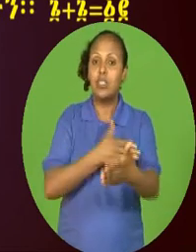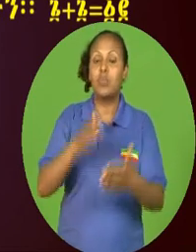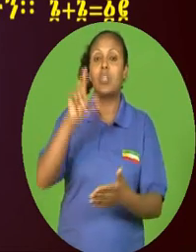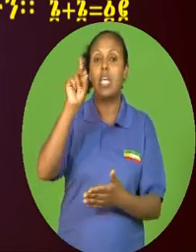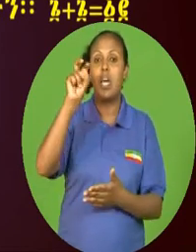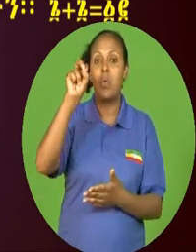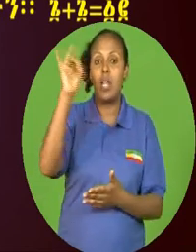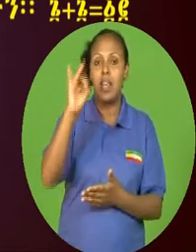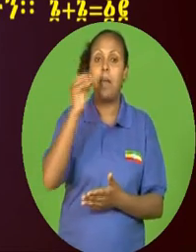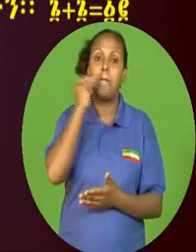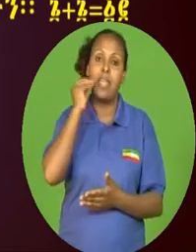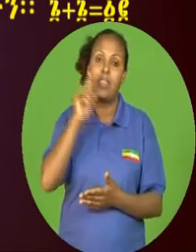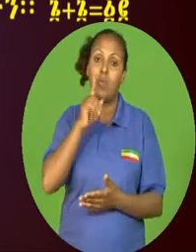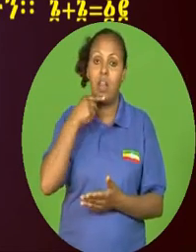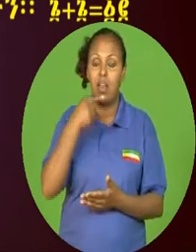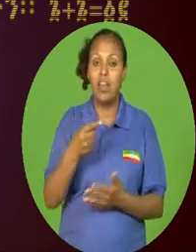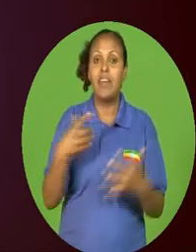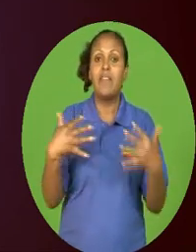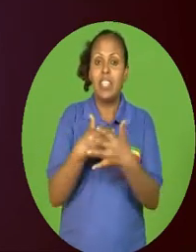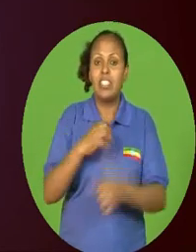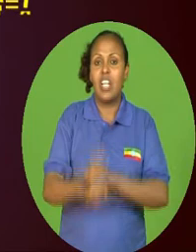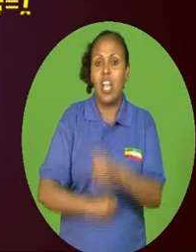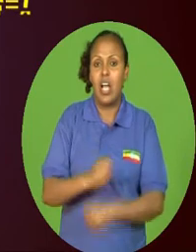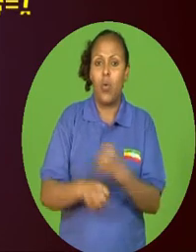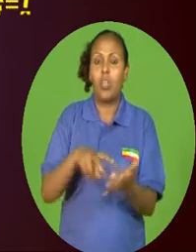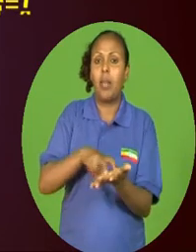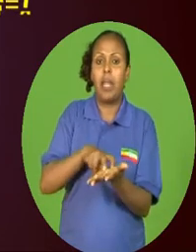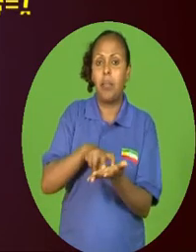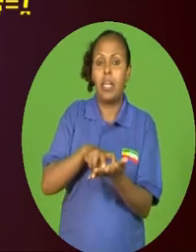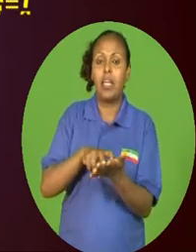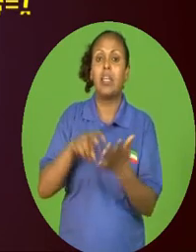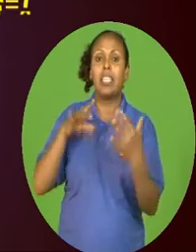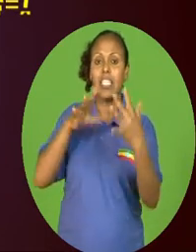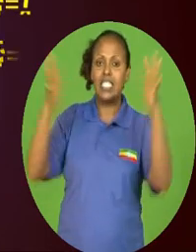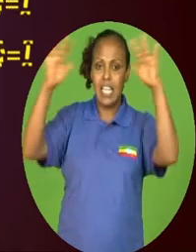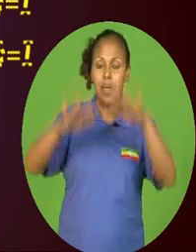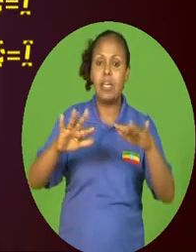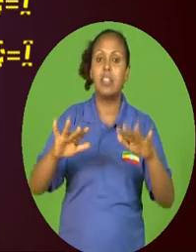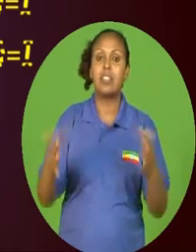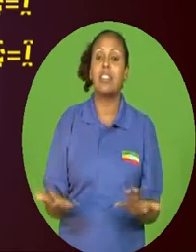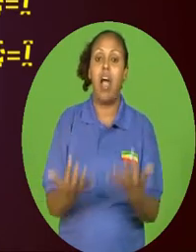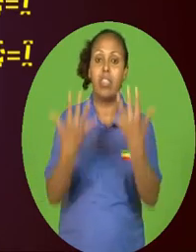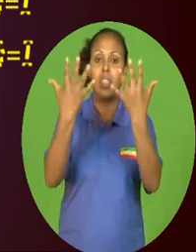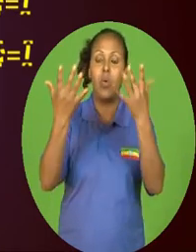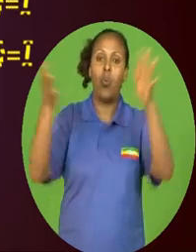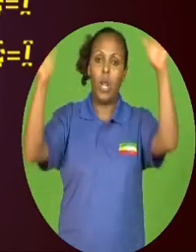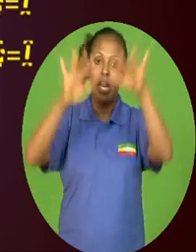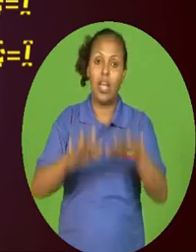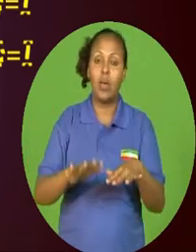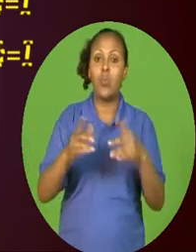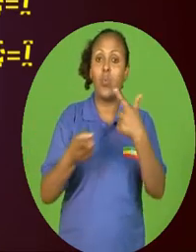በመሆኑም ግጥሙ የወል ቤት ነው እንለዋለን። ፈሪ ጨነቀው ተርበደበደ ጥይት ዘነበ እሳት